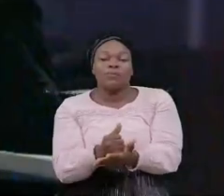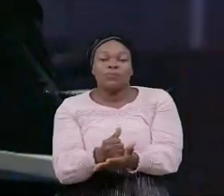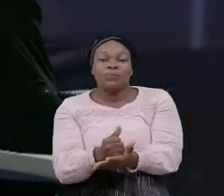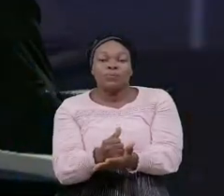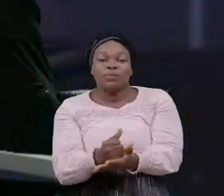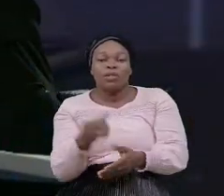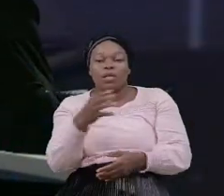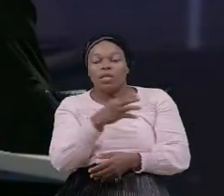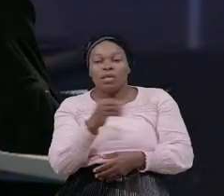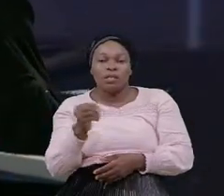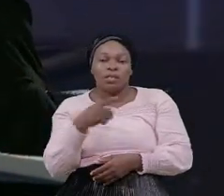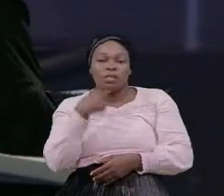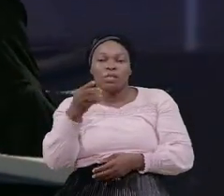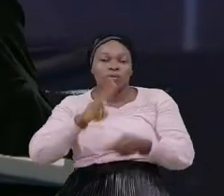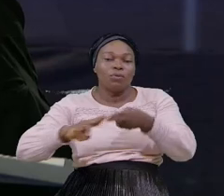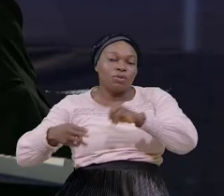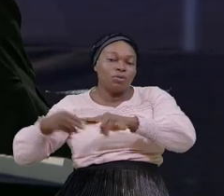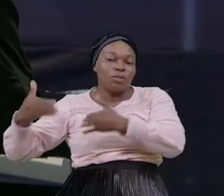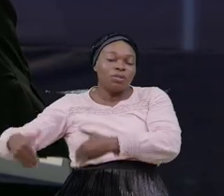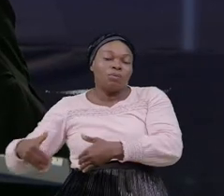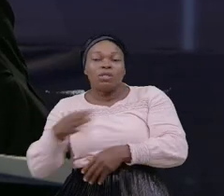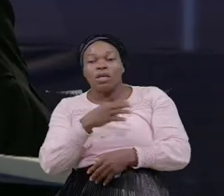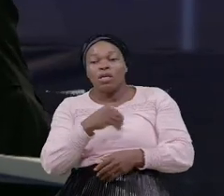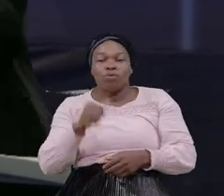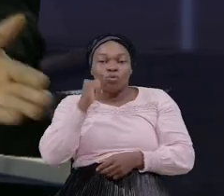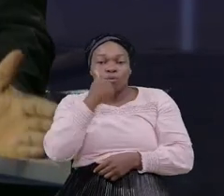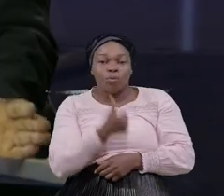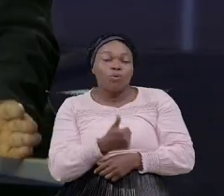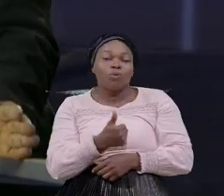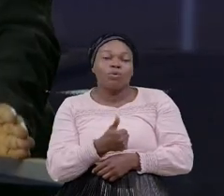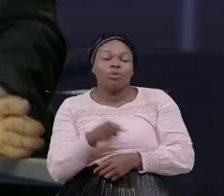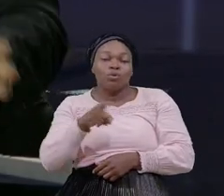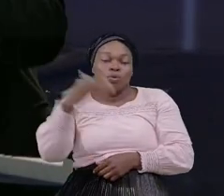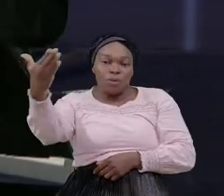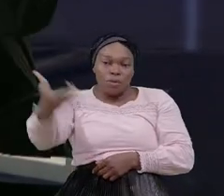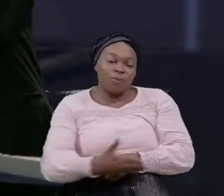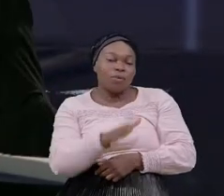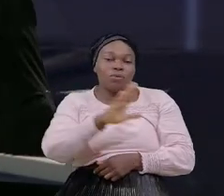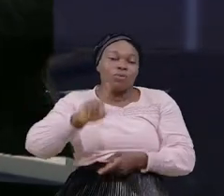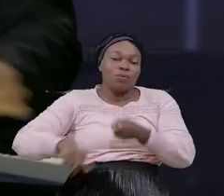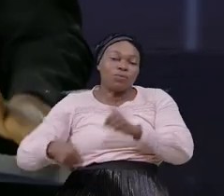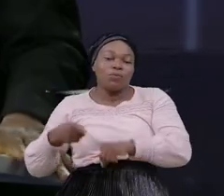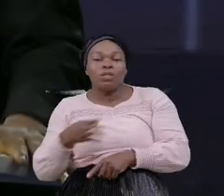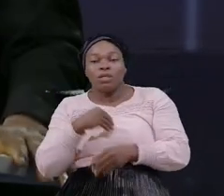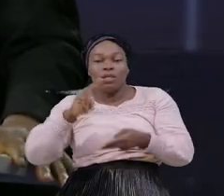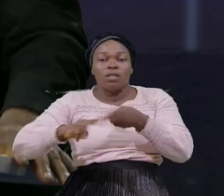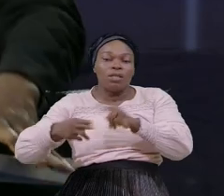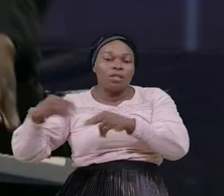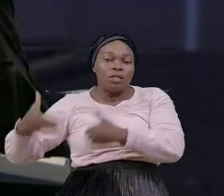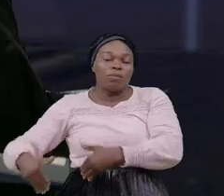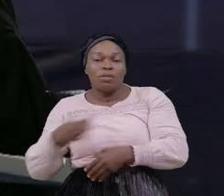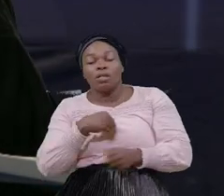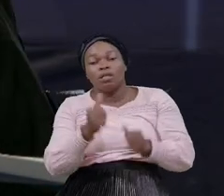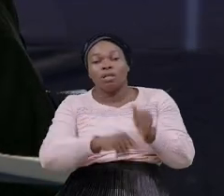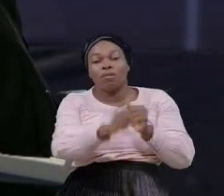Donc dites à vos voisins que demain, que nous allons observer le culte dominical